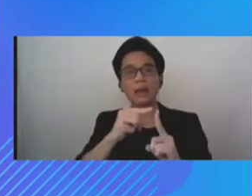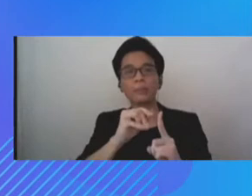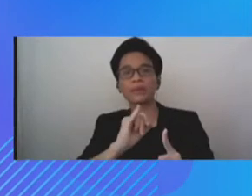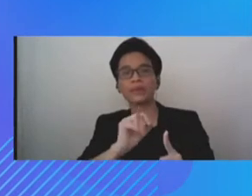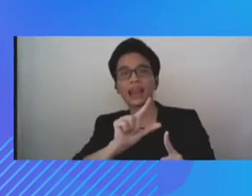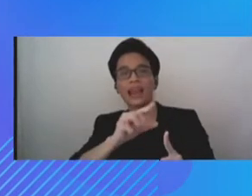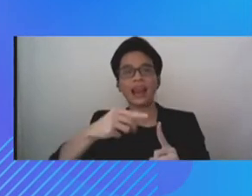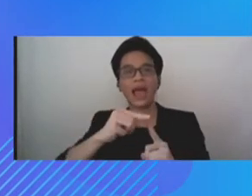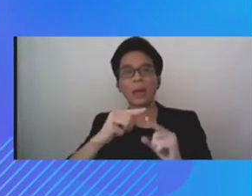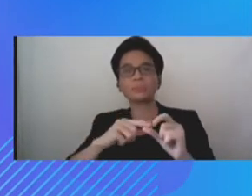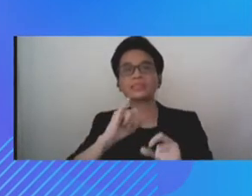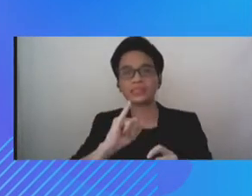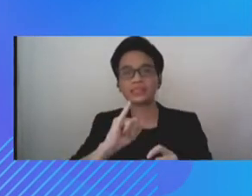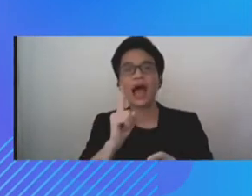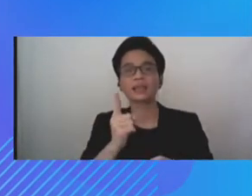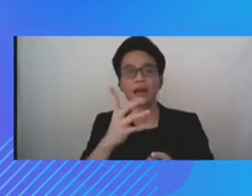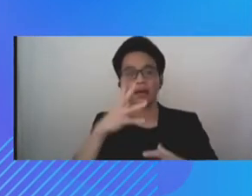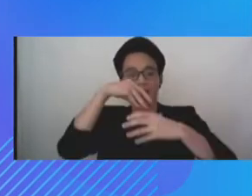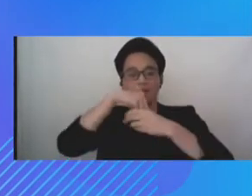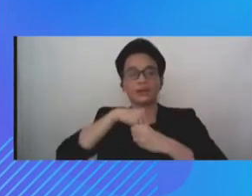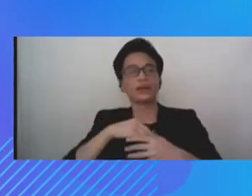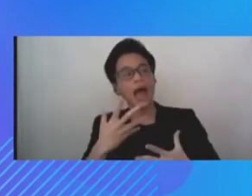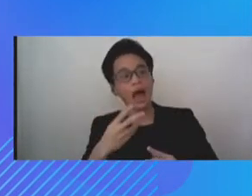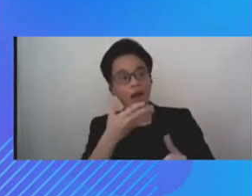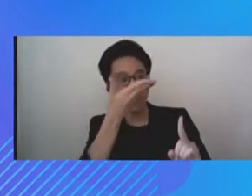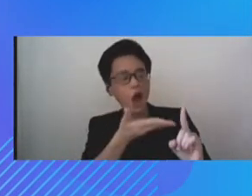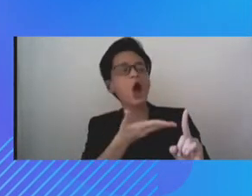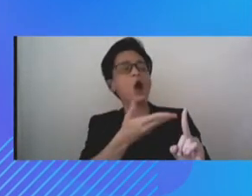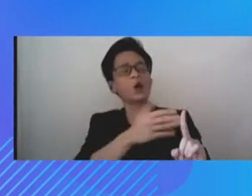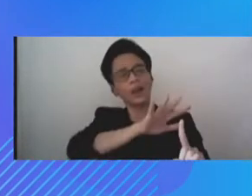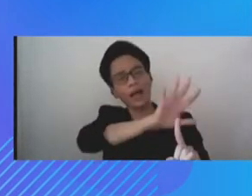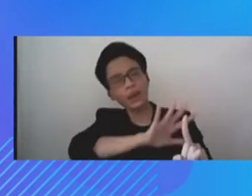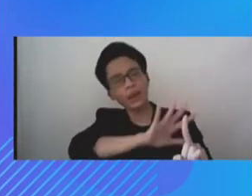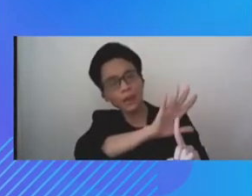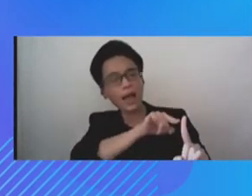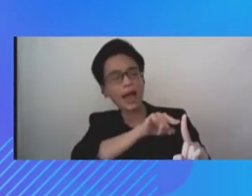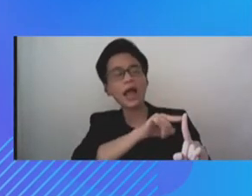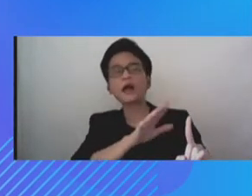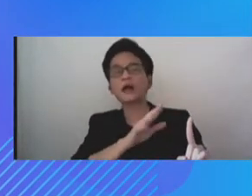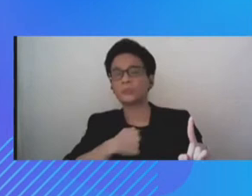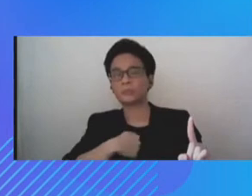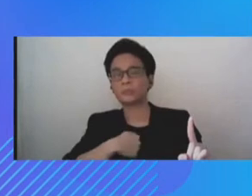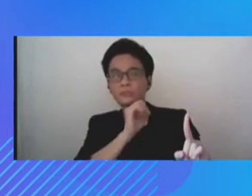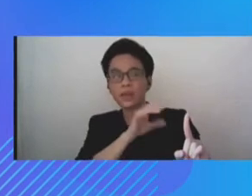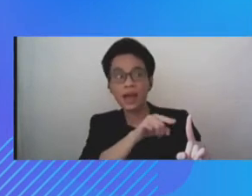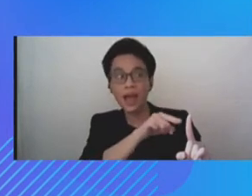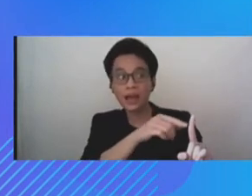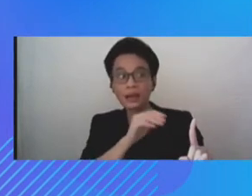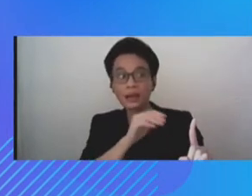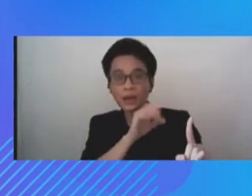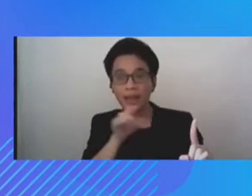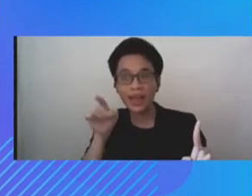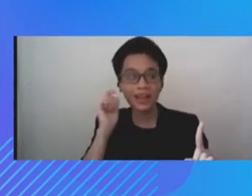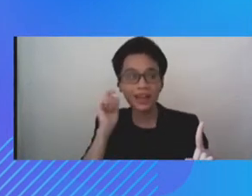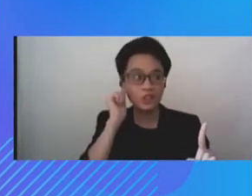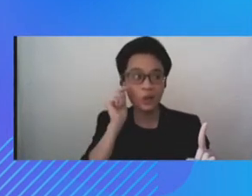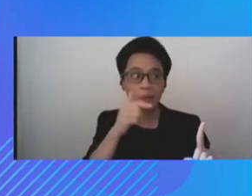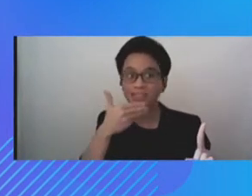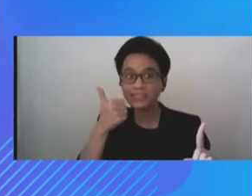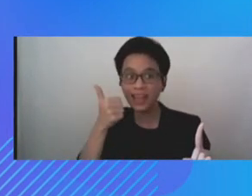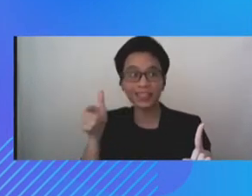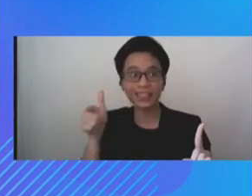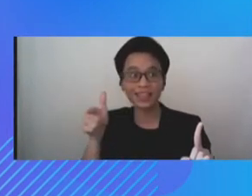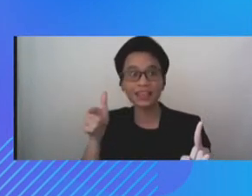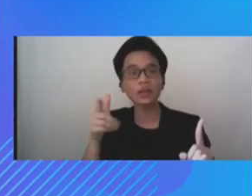saya dari kecil itu memang mengajarkan pada anak saya, itu kalau cewek cantik loh, jadi tapi semua